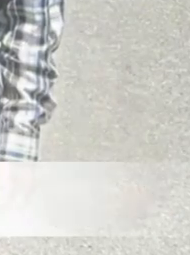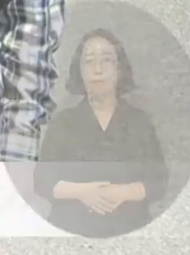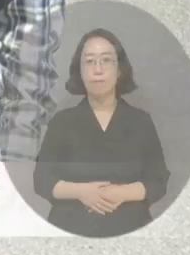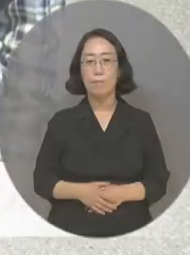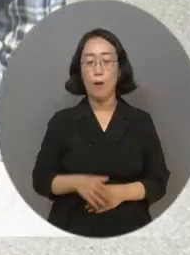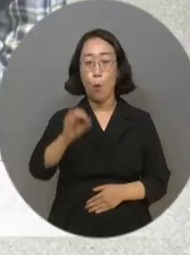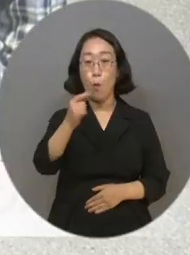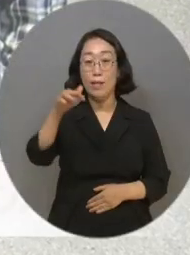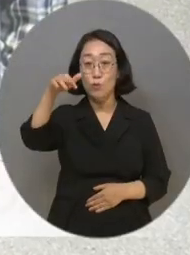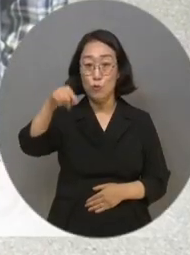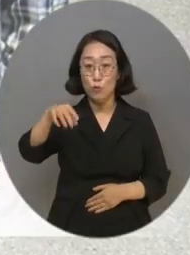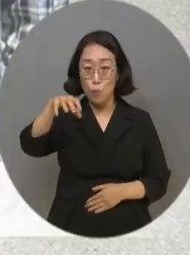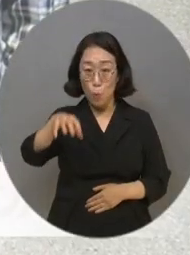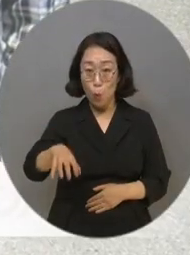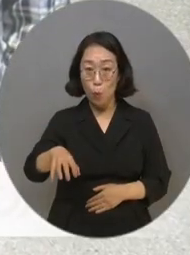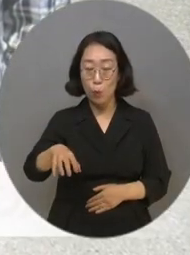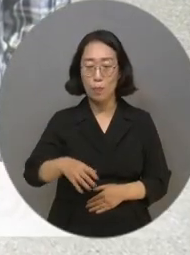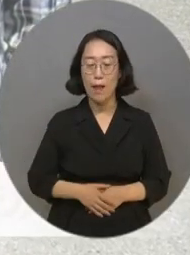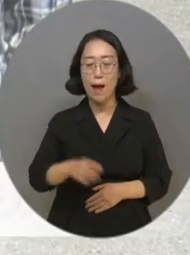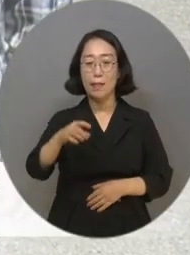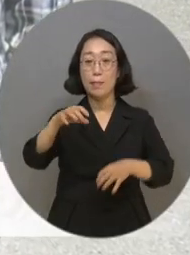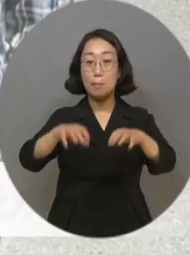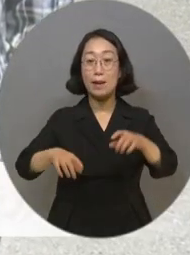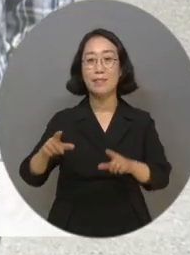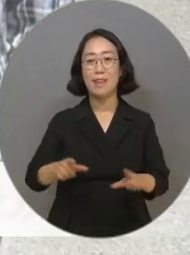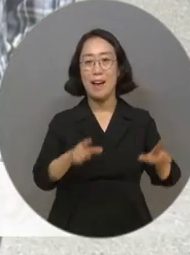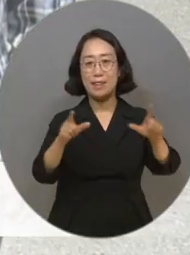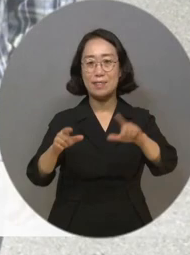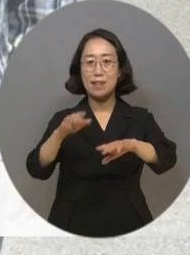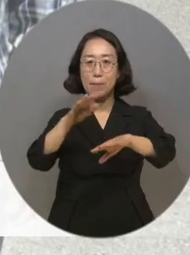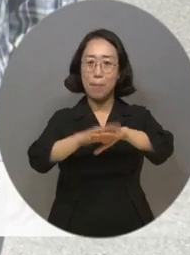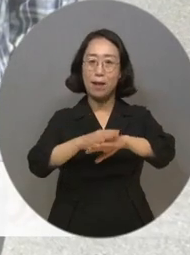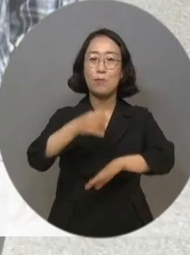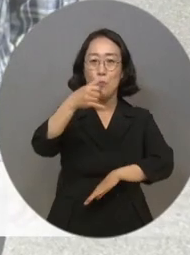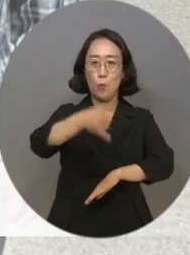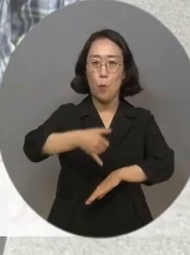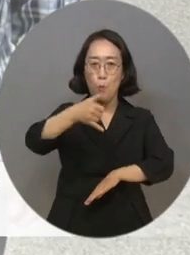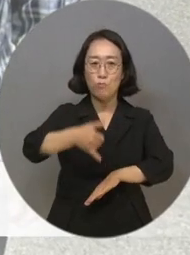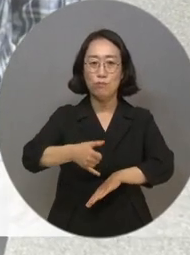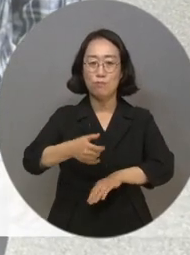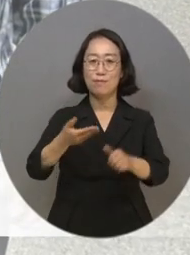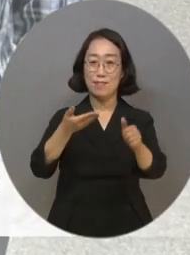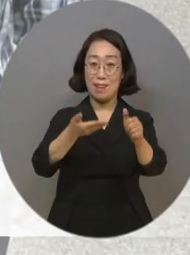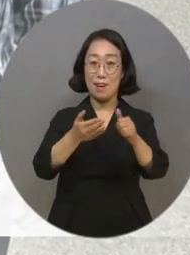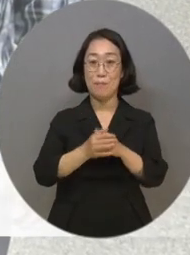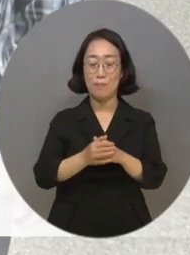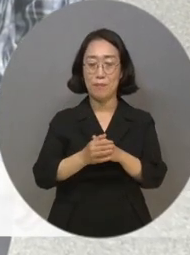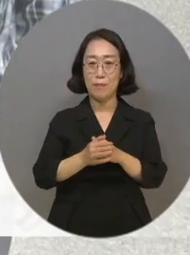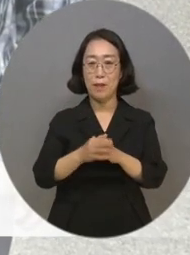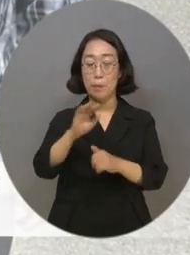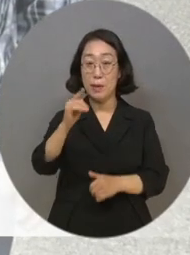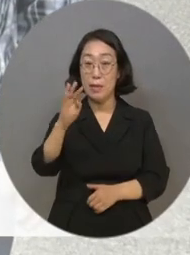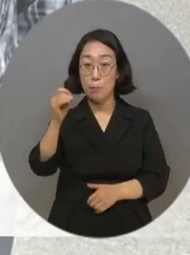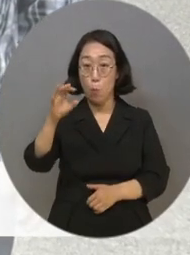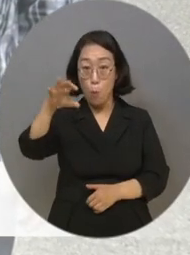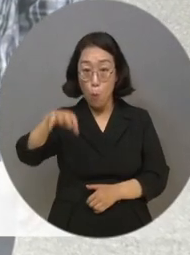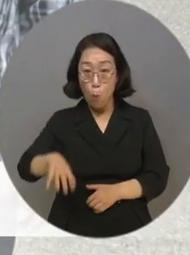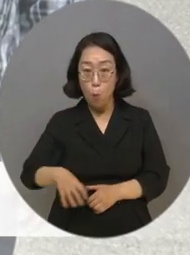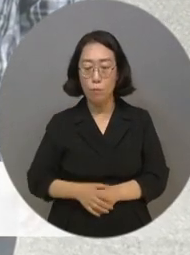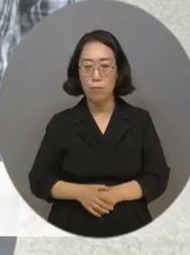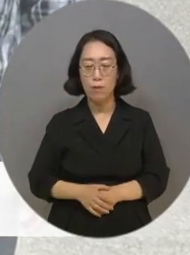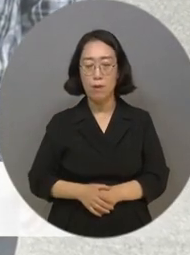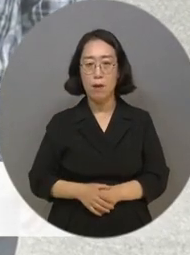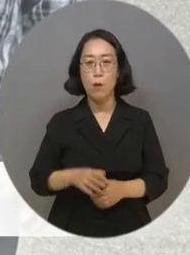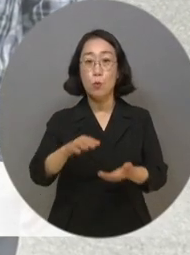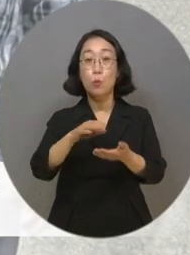전북 완주군 비봉면, 한 마을에 사는 농부 박승희님. 최근 비봉면의 경로당을 돌며 500만 원